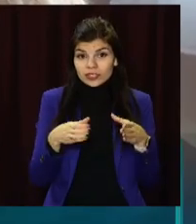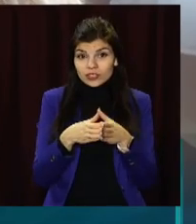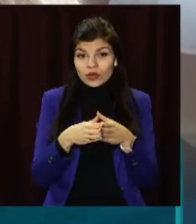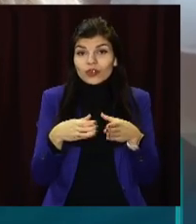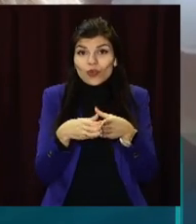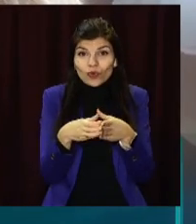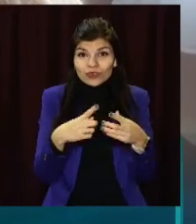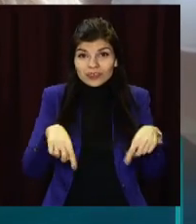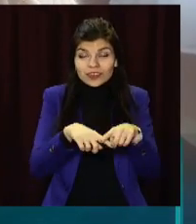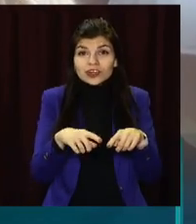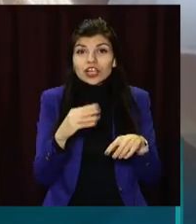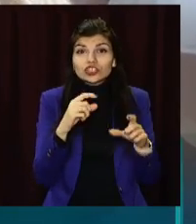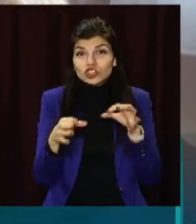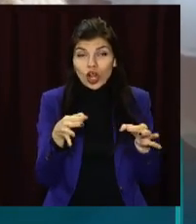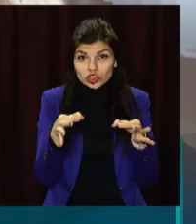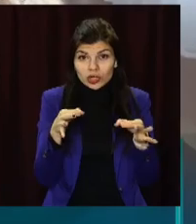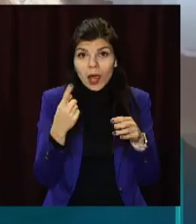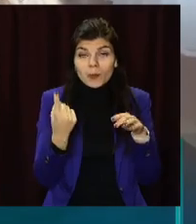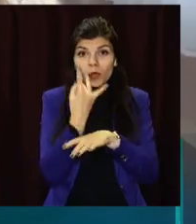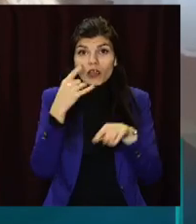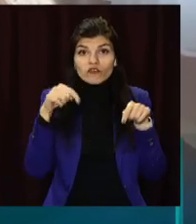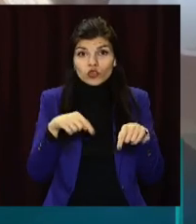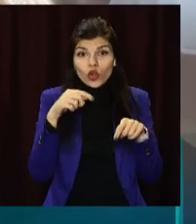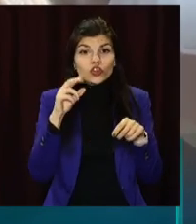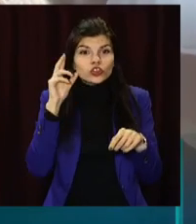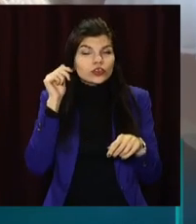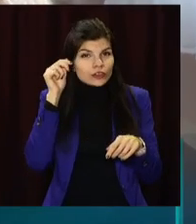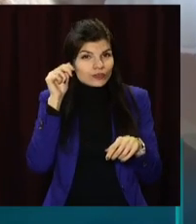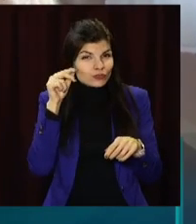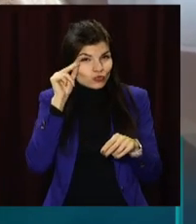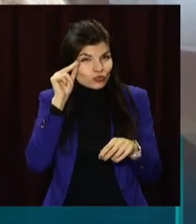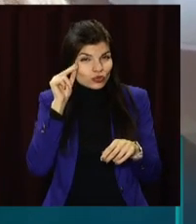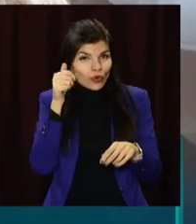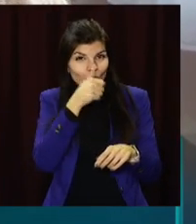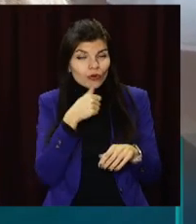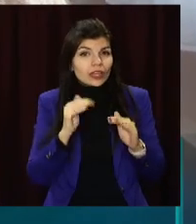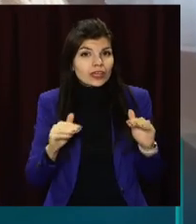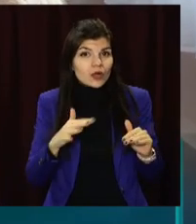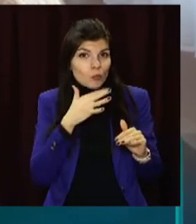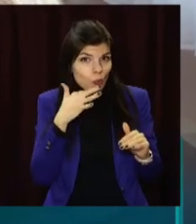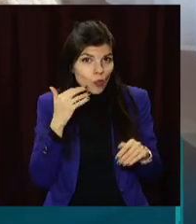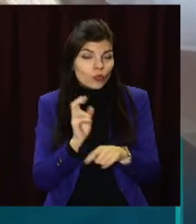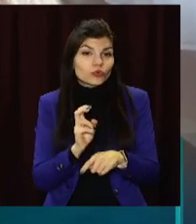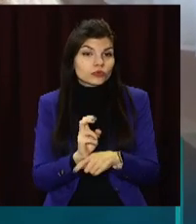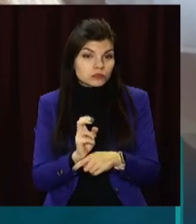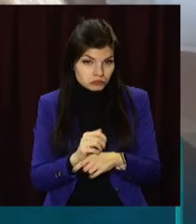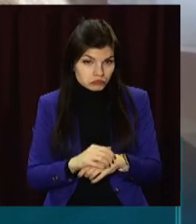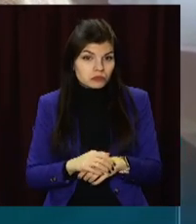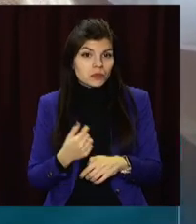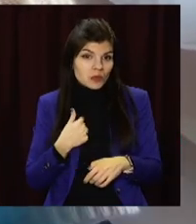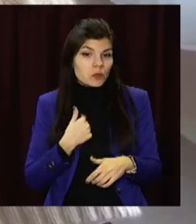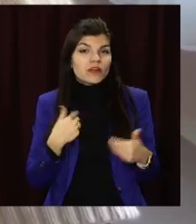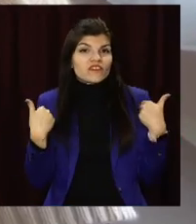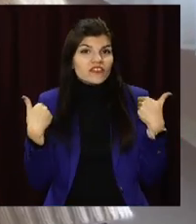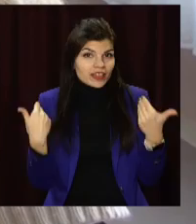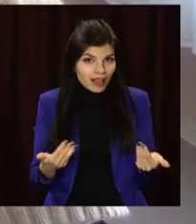шашки працює вперше з цього навчального року. Ми дуже раді, діток ходить багато, ми